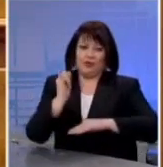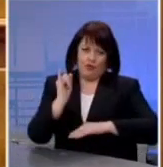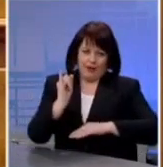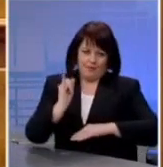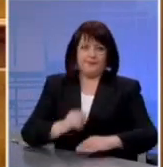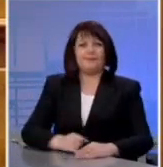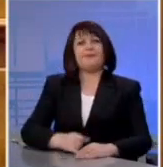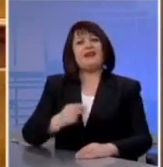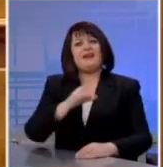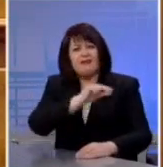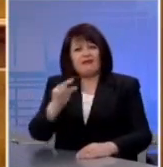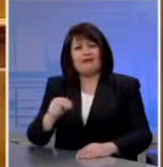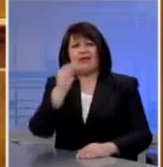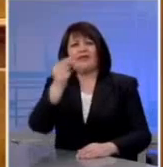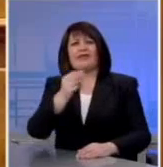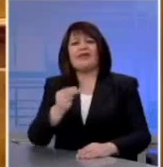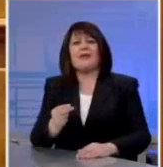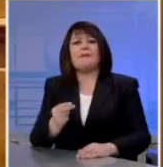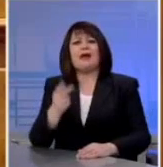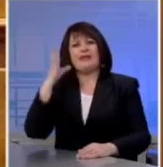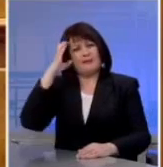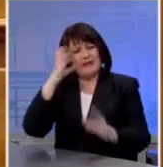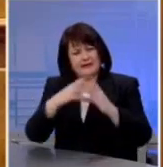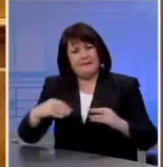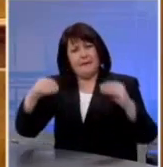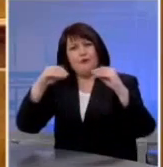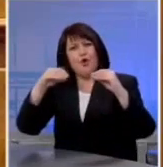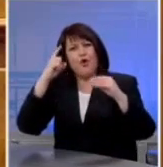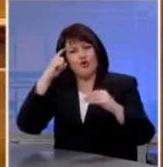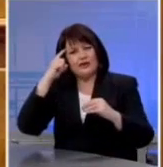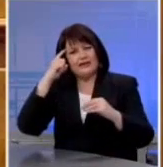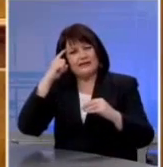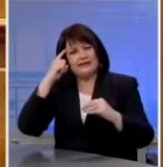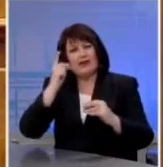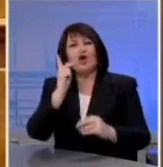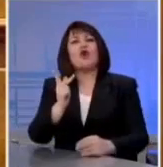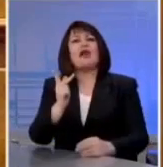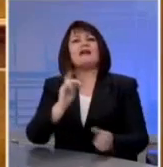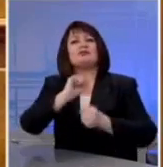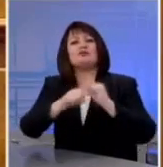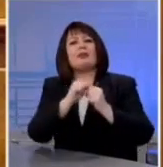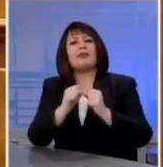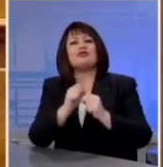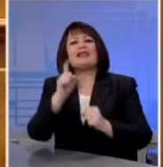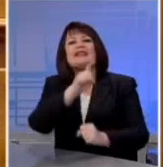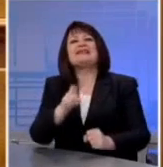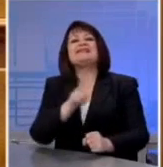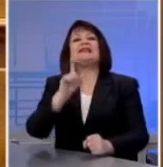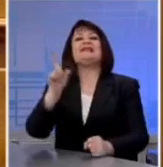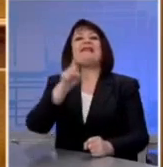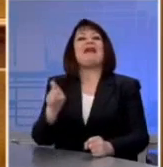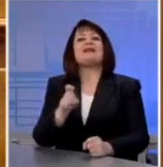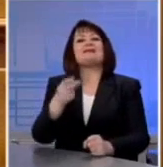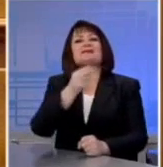τις υποθέσεις. Θυμίζω την αντίδραση Πεπόνη στην προσπάθεια του Κορέα να βάλει την υπόθεση στο CTS του αρχείο. Τι έγινε τώρα,